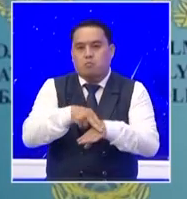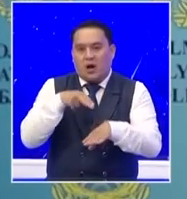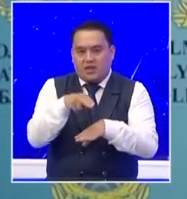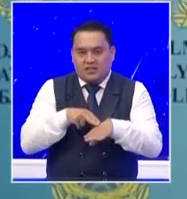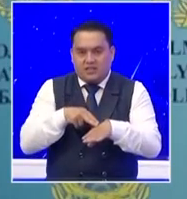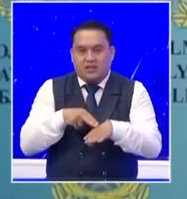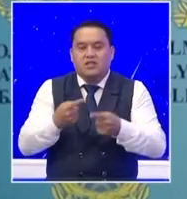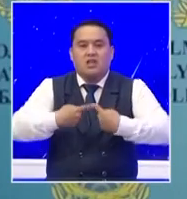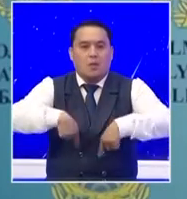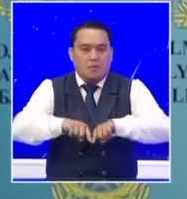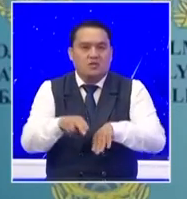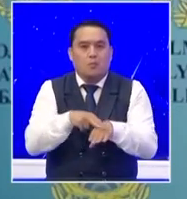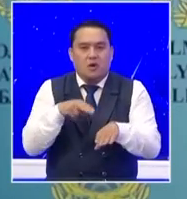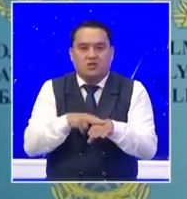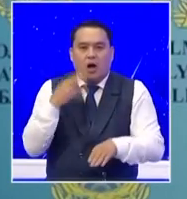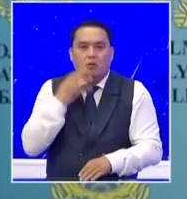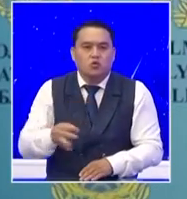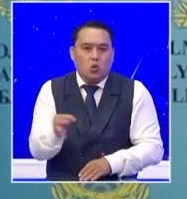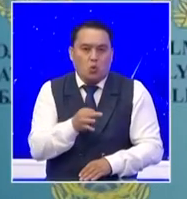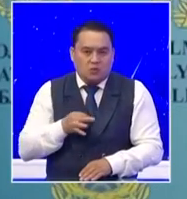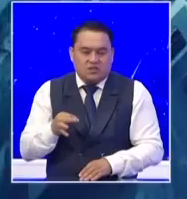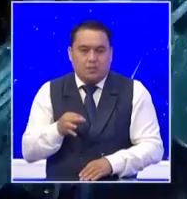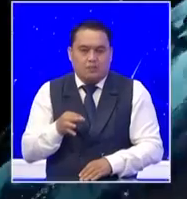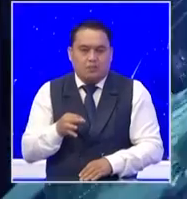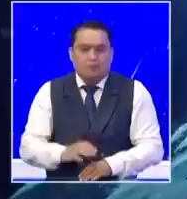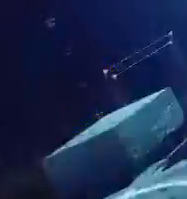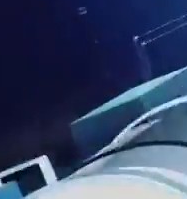полиции Департамента полиции Алма-Атинской области.